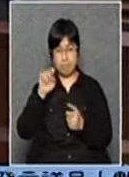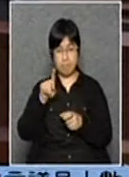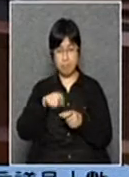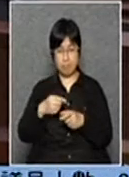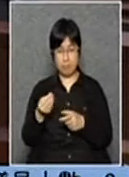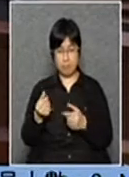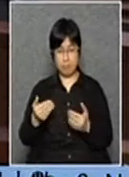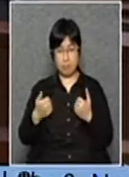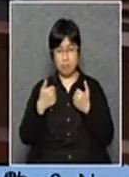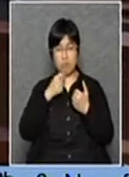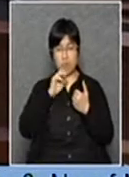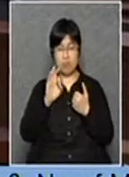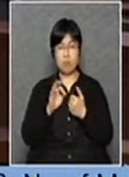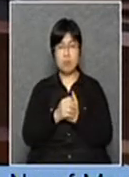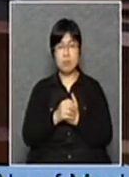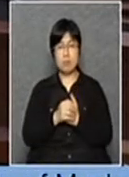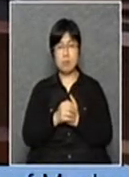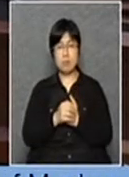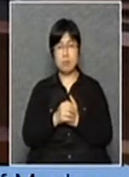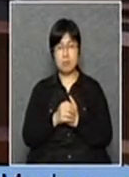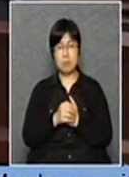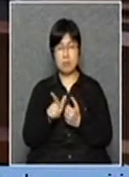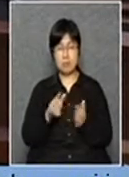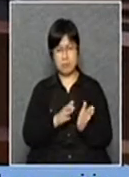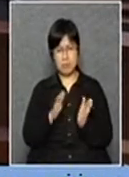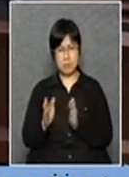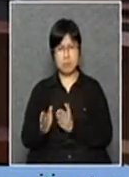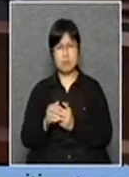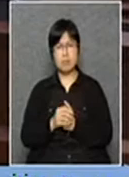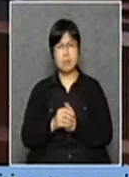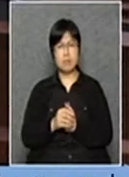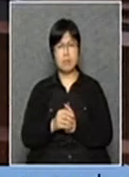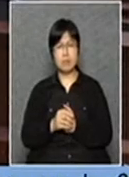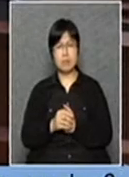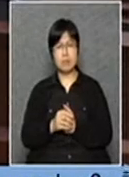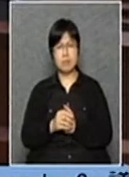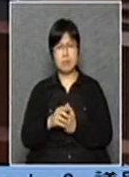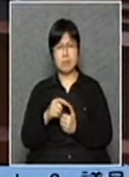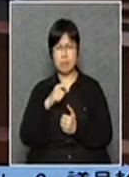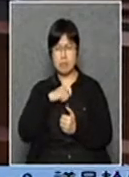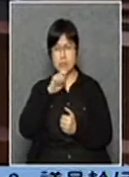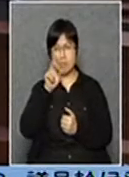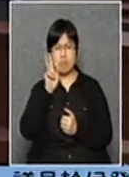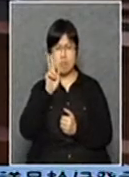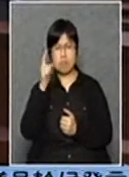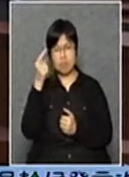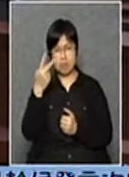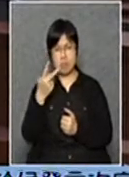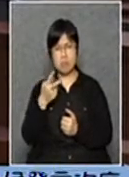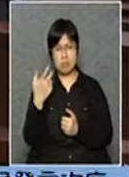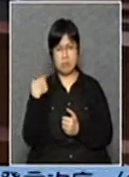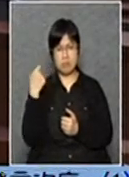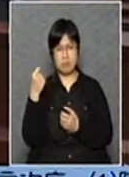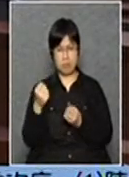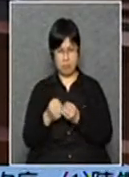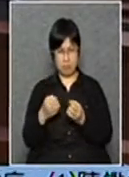嘅能力。這一方面的安排，咁我都用一兩個例子咧，即係最近嘅發生嘅